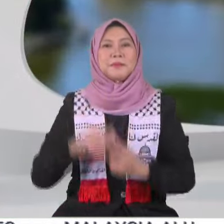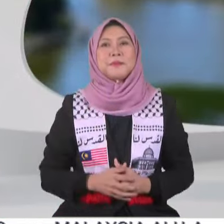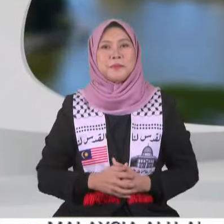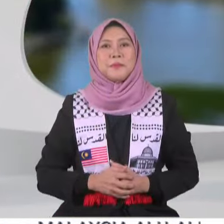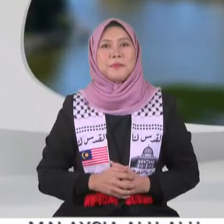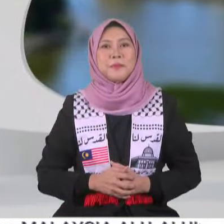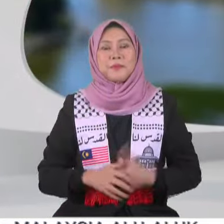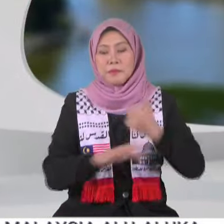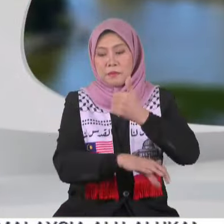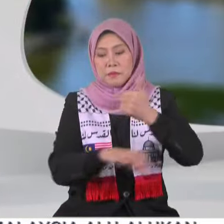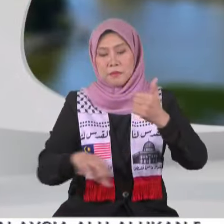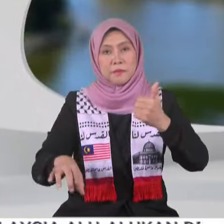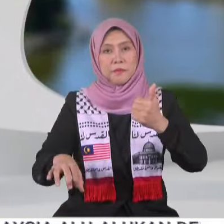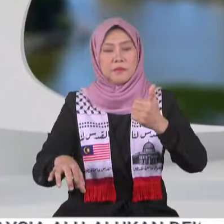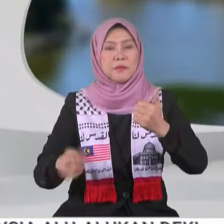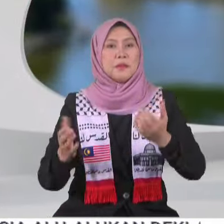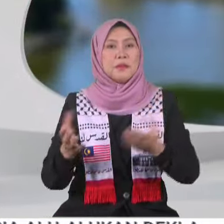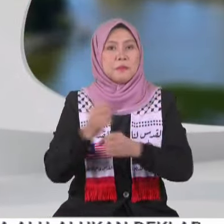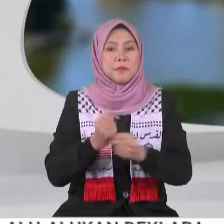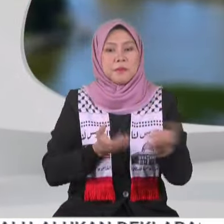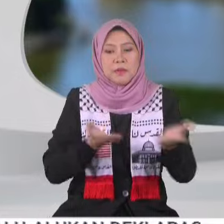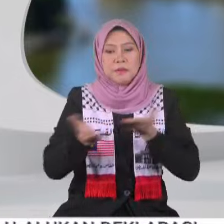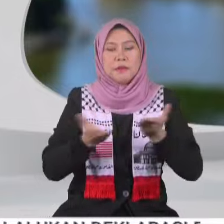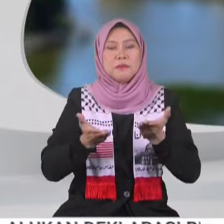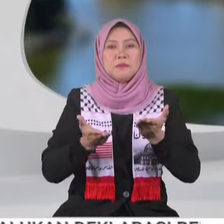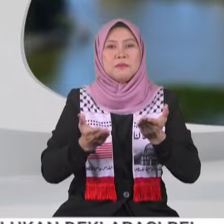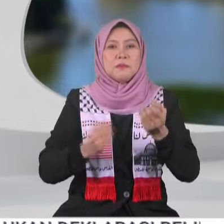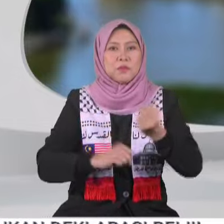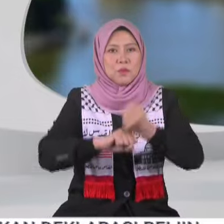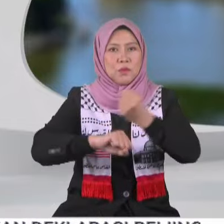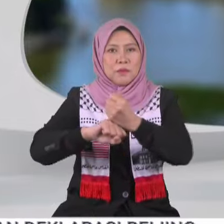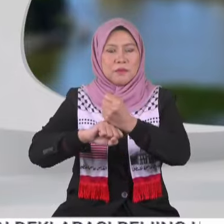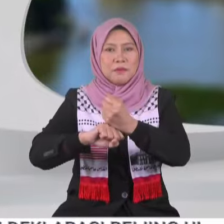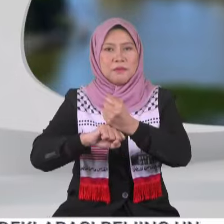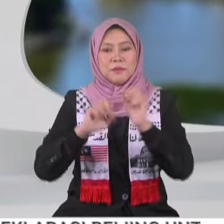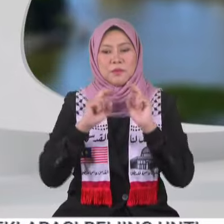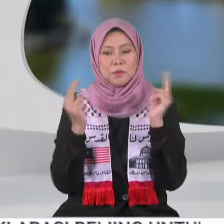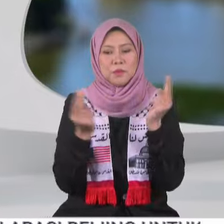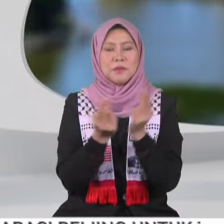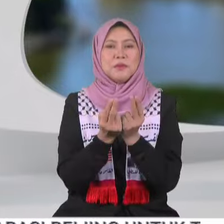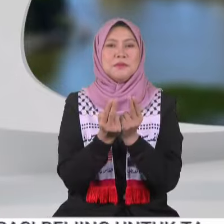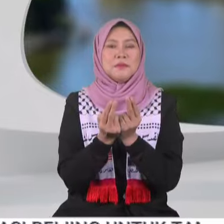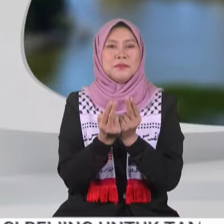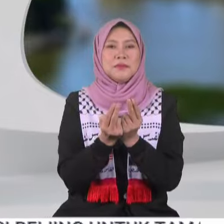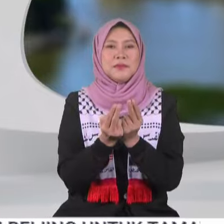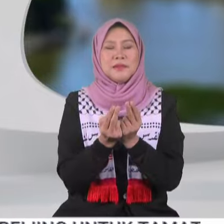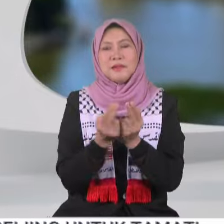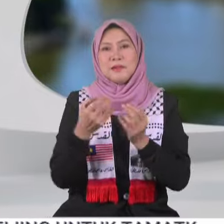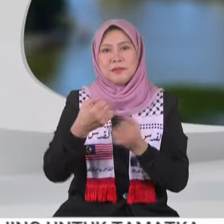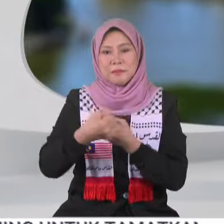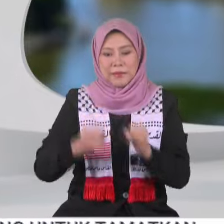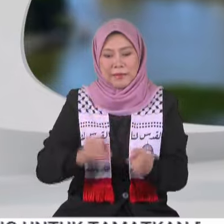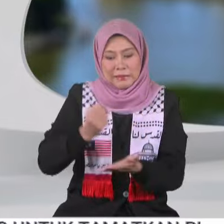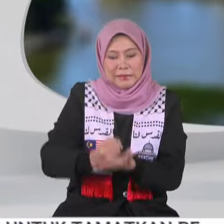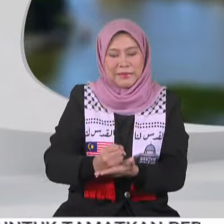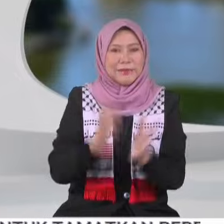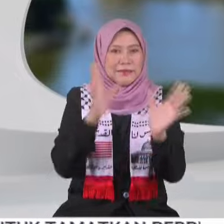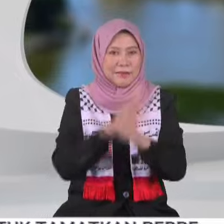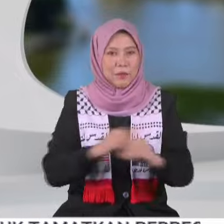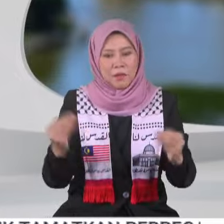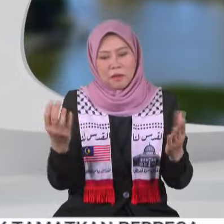Cawangan Operasi Marin Hikmat Sokongan dan Penguatkuasaan ABT Unit Operasi Darat Kuching, Jabatan Kastam Diraja Malaysia Sarawak